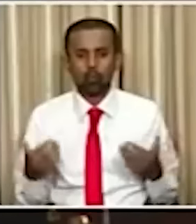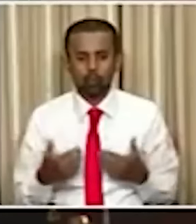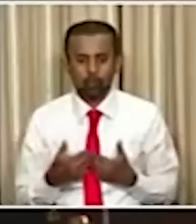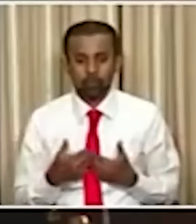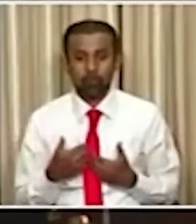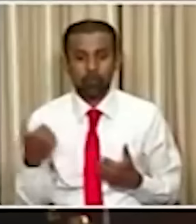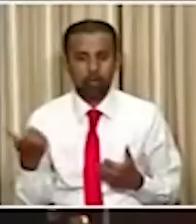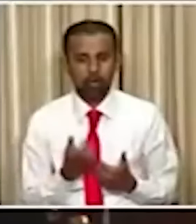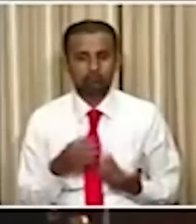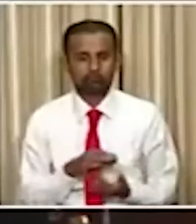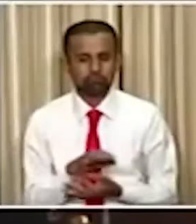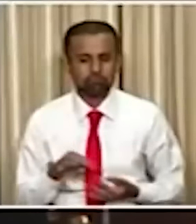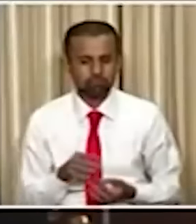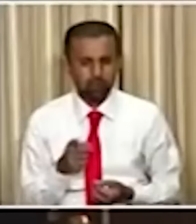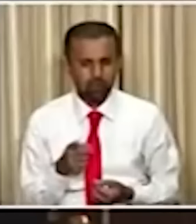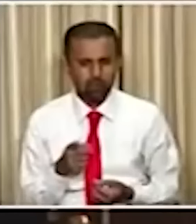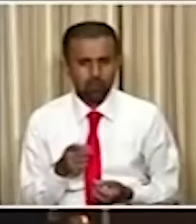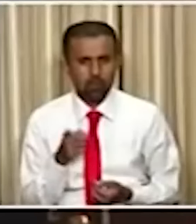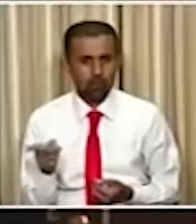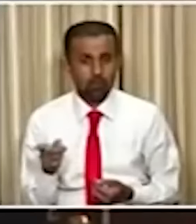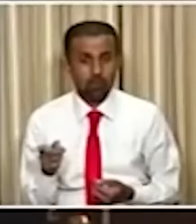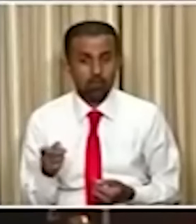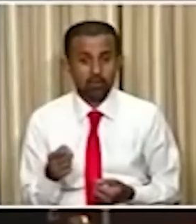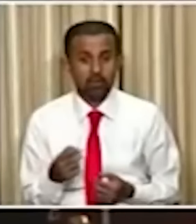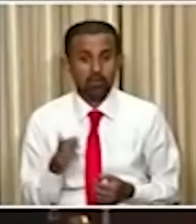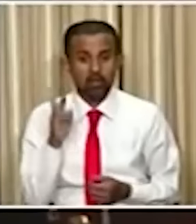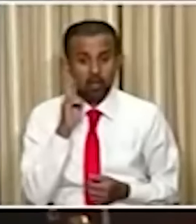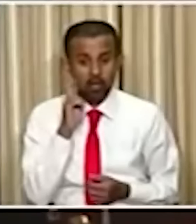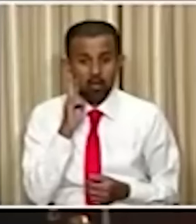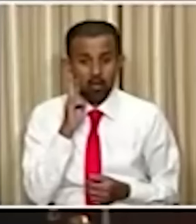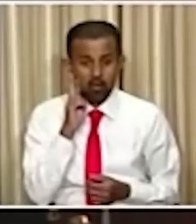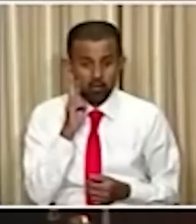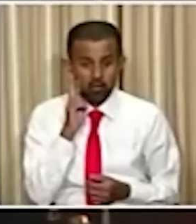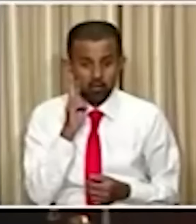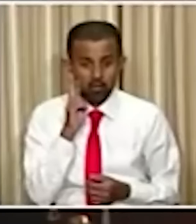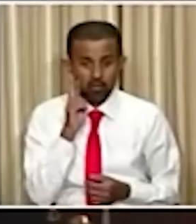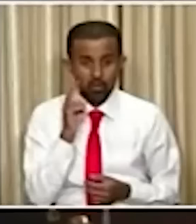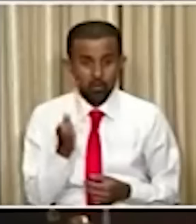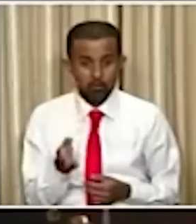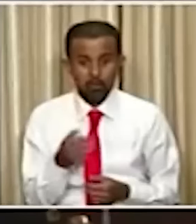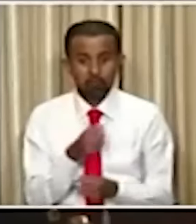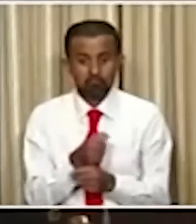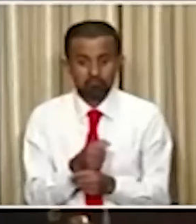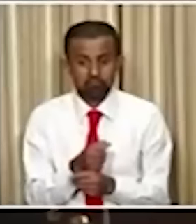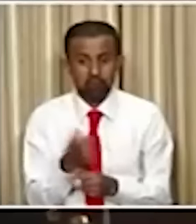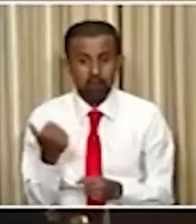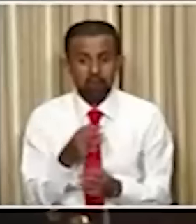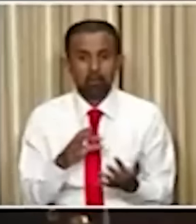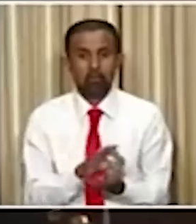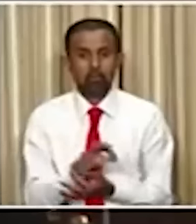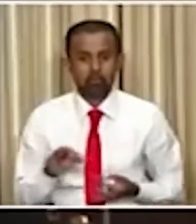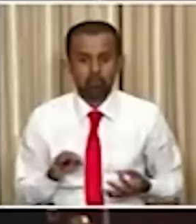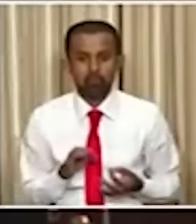නව ප්‍රජාතන්ත්‍රවාදය. මේක තමයි රනිල් වික්‍රමසිංහ මේ ආණ්ඩුවේ නව